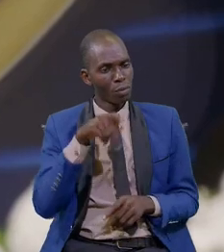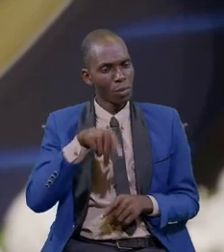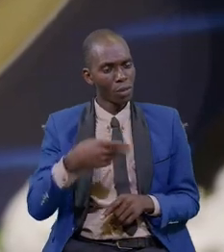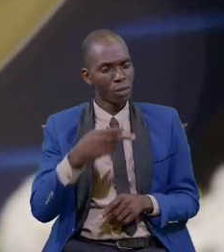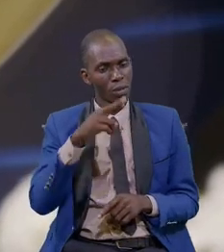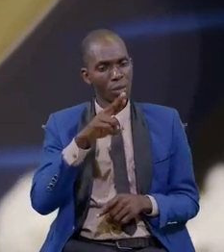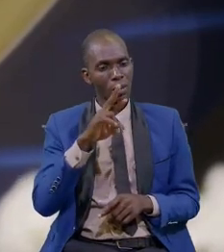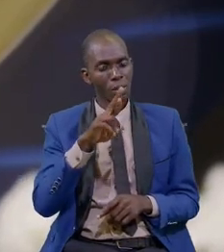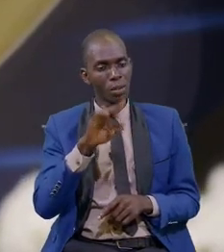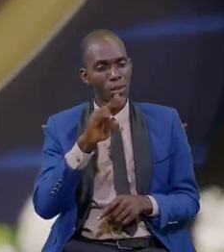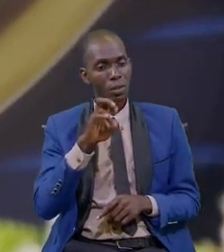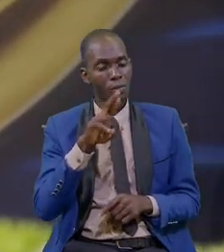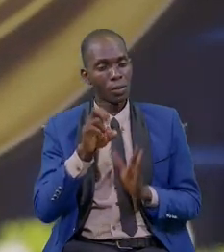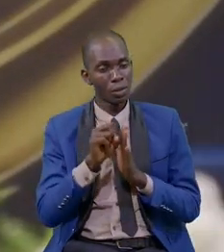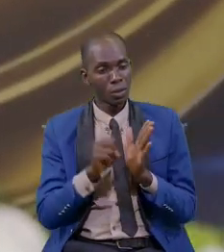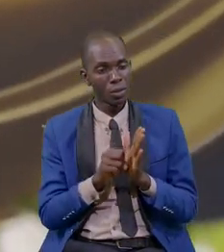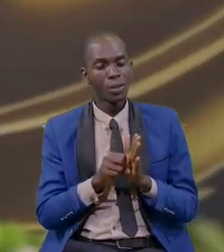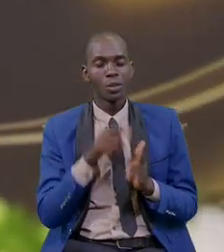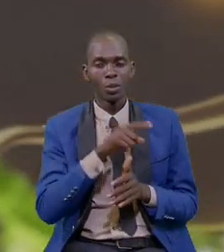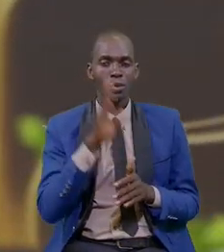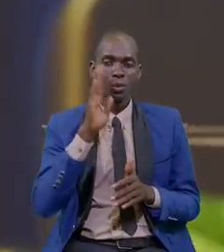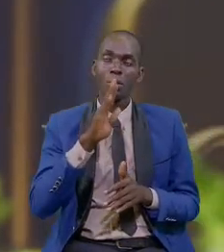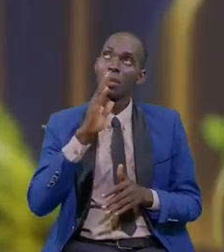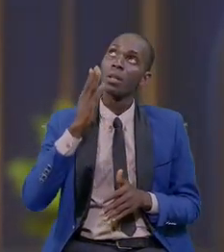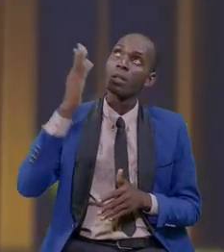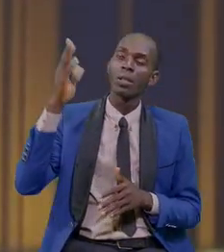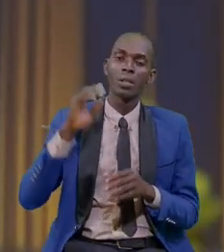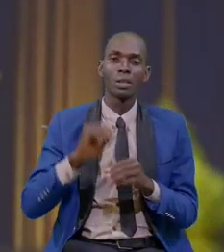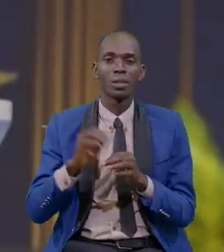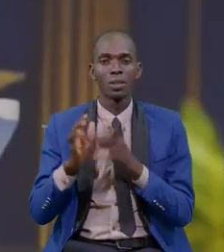de Port-à-Court, de Port-à-Court. Vous serez là-bas au nom de Jésus.